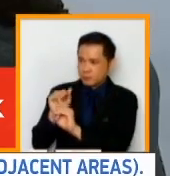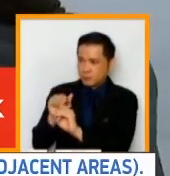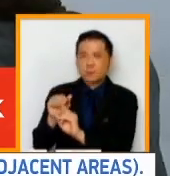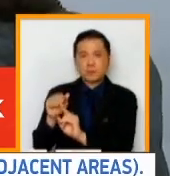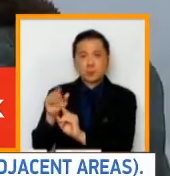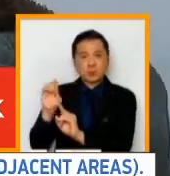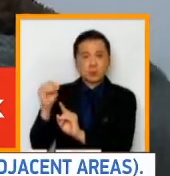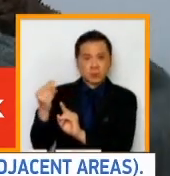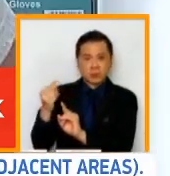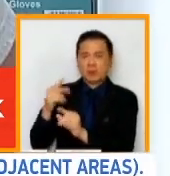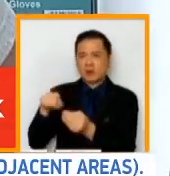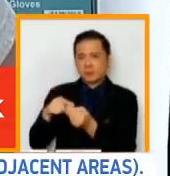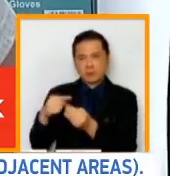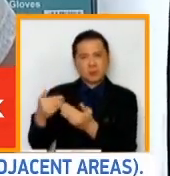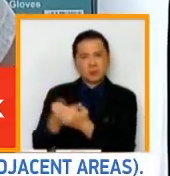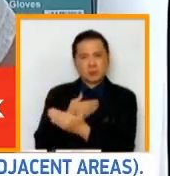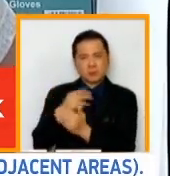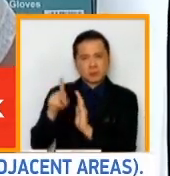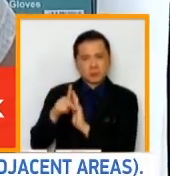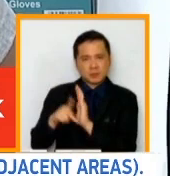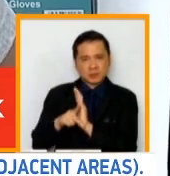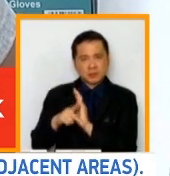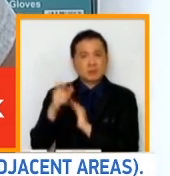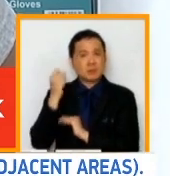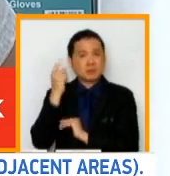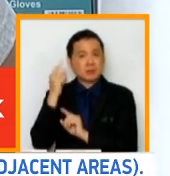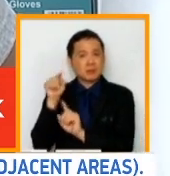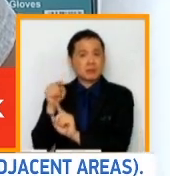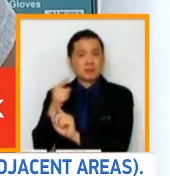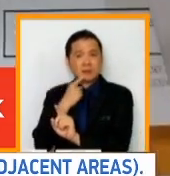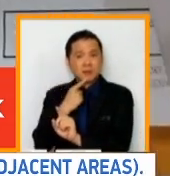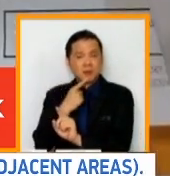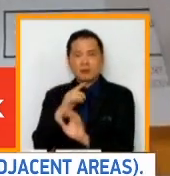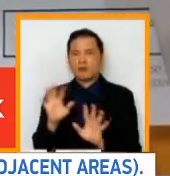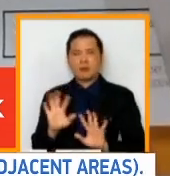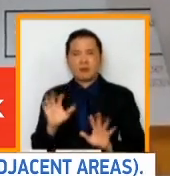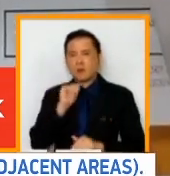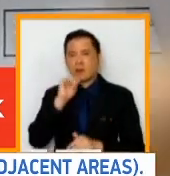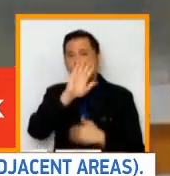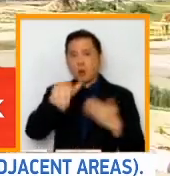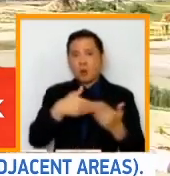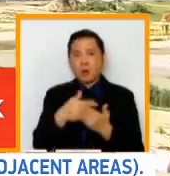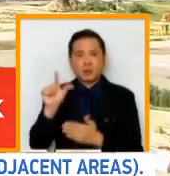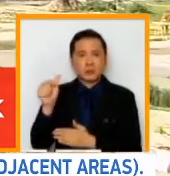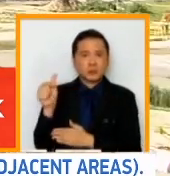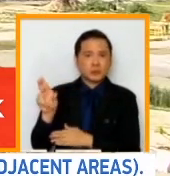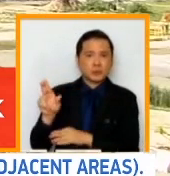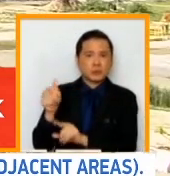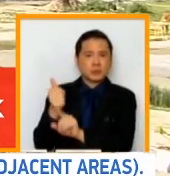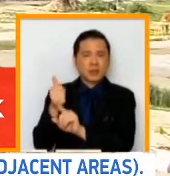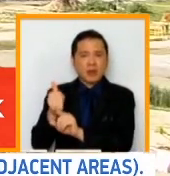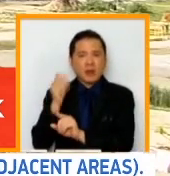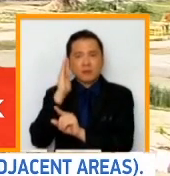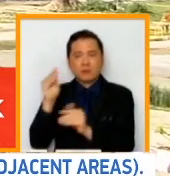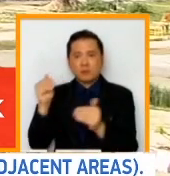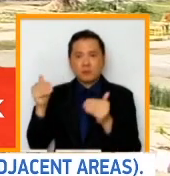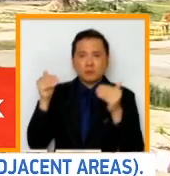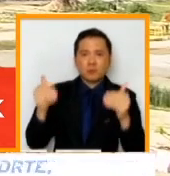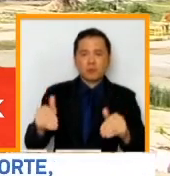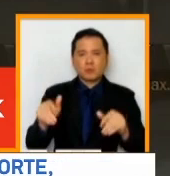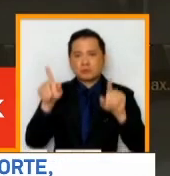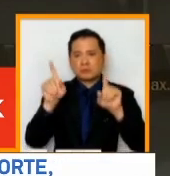ng lalawigan. Pero una nang sinabi ng kagawaran na hindi naman lahat ng LGU ay nagpapatupad ng testing upon